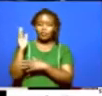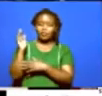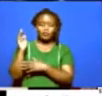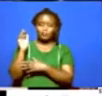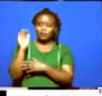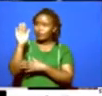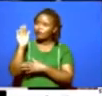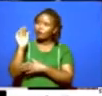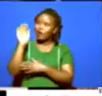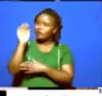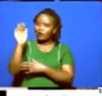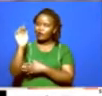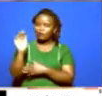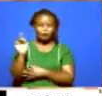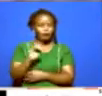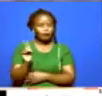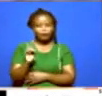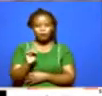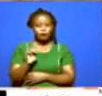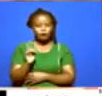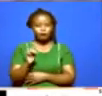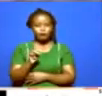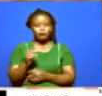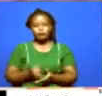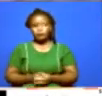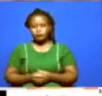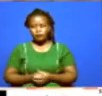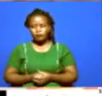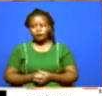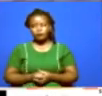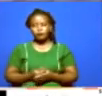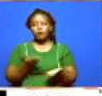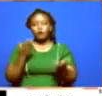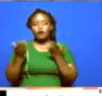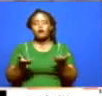And may their souls rest in peace.